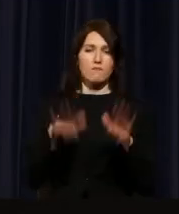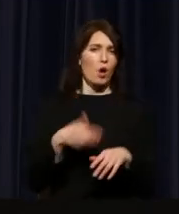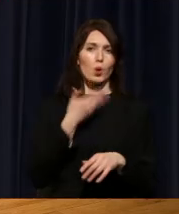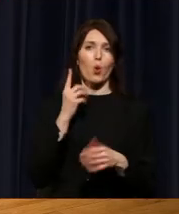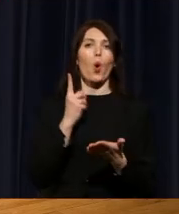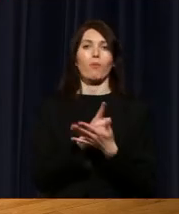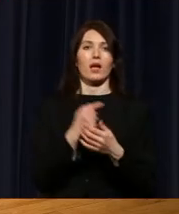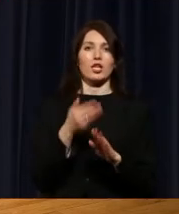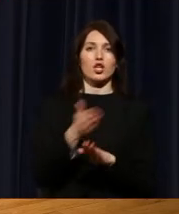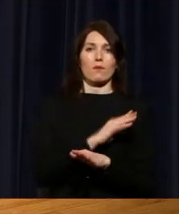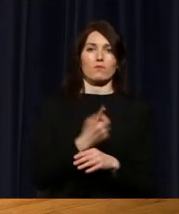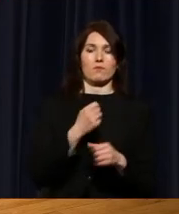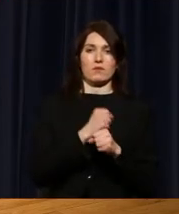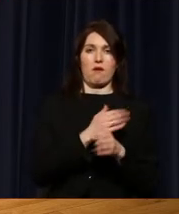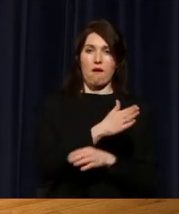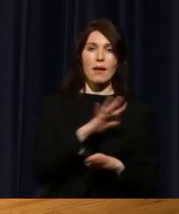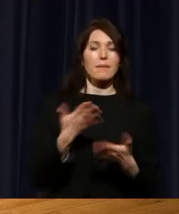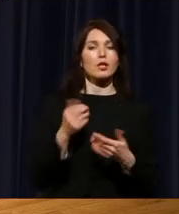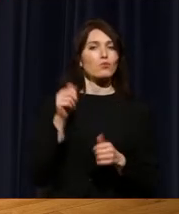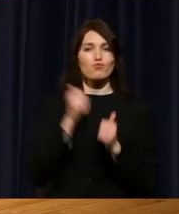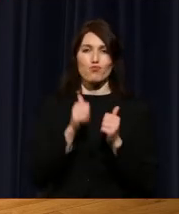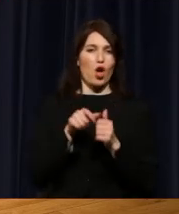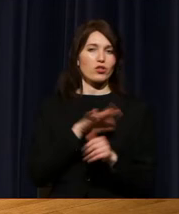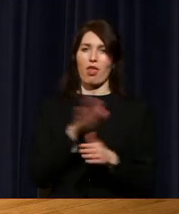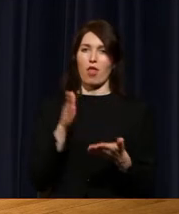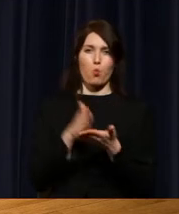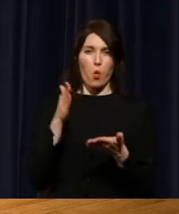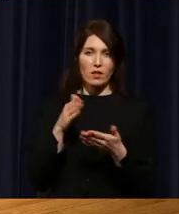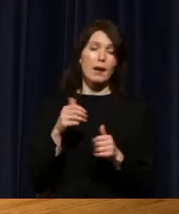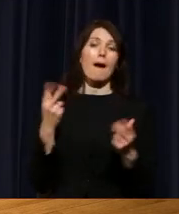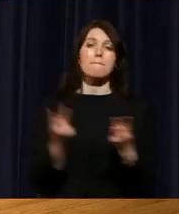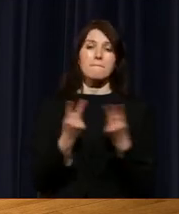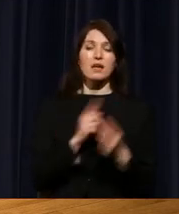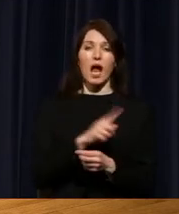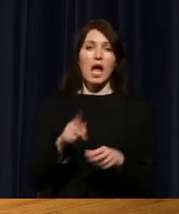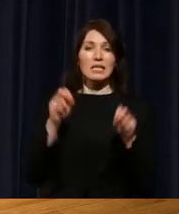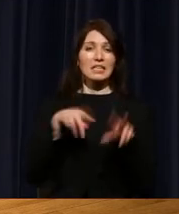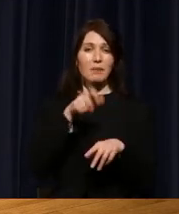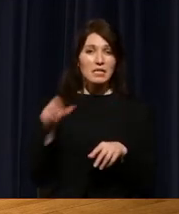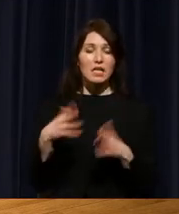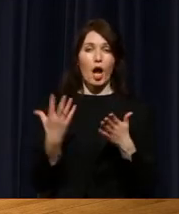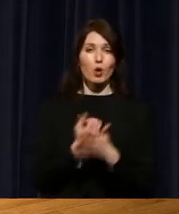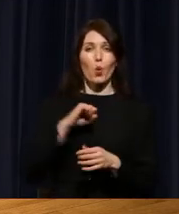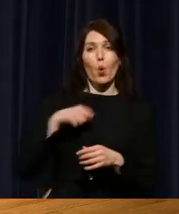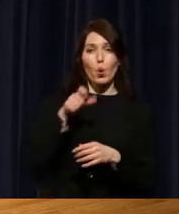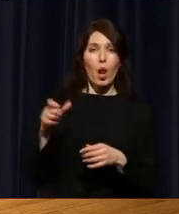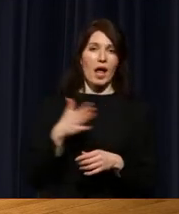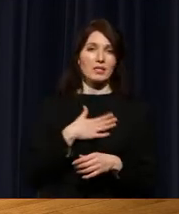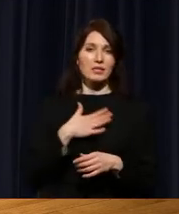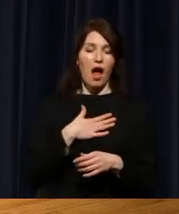Bet patiesībā jāsaka, ka tas nenotiek bieži, un parasti tomēr katrā specialitātē atrod kolēģi